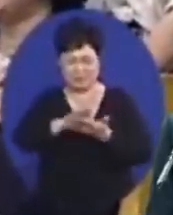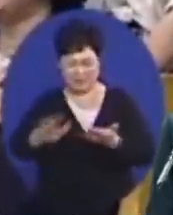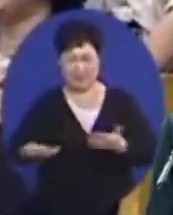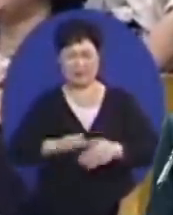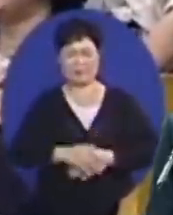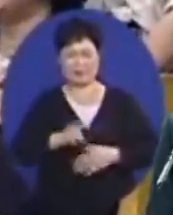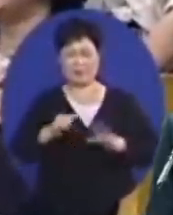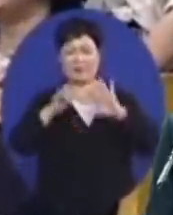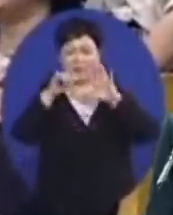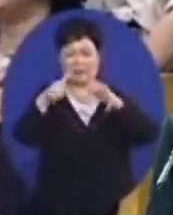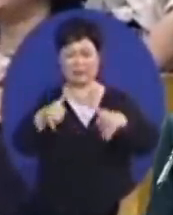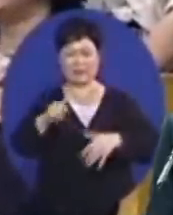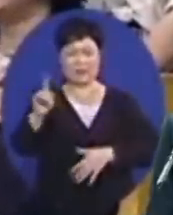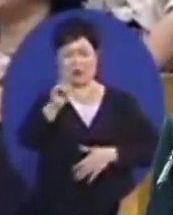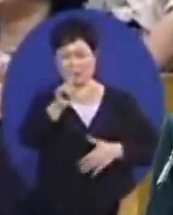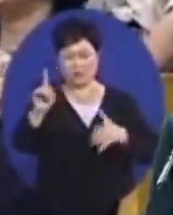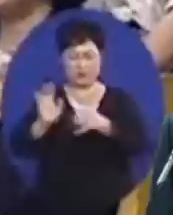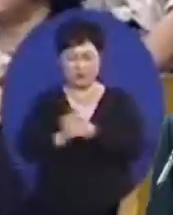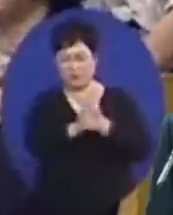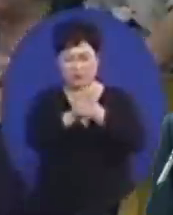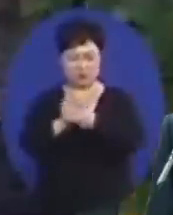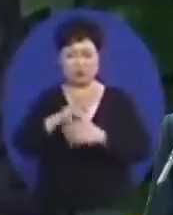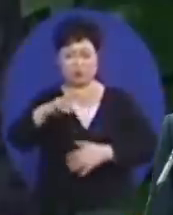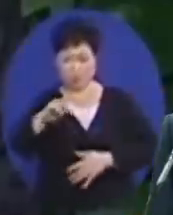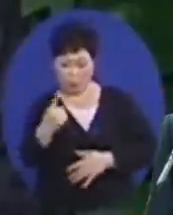이 세상 어떤 친구도